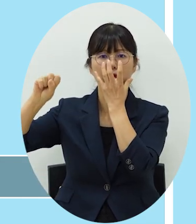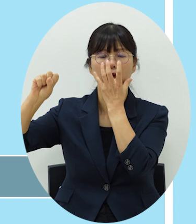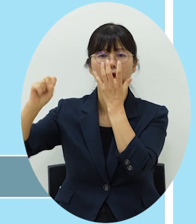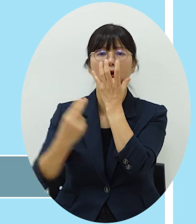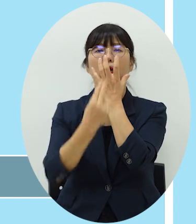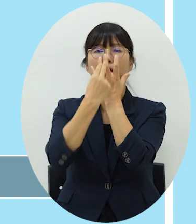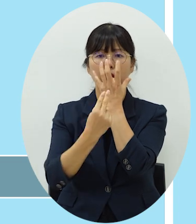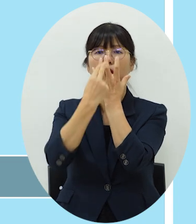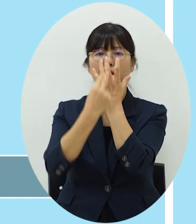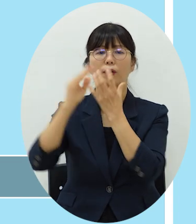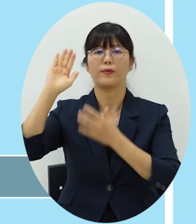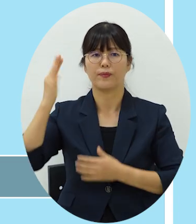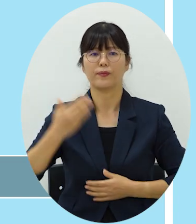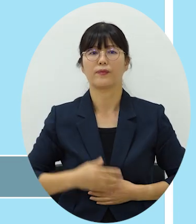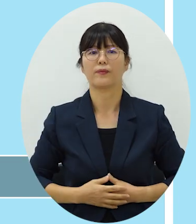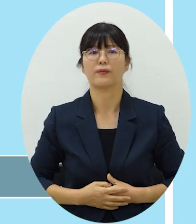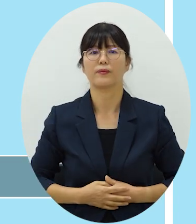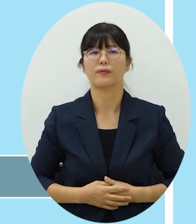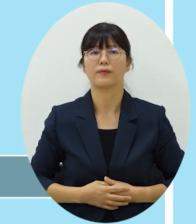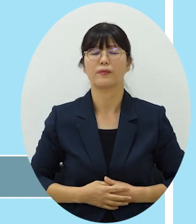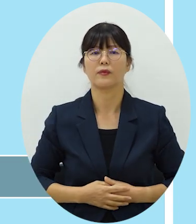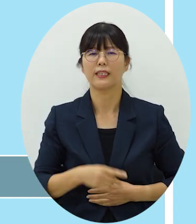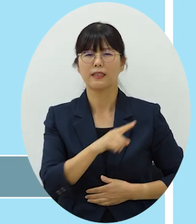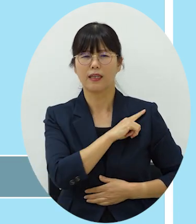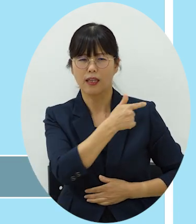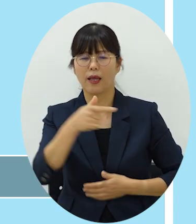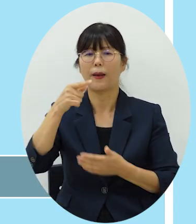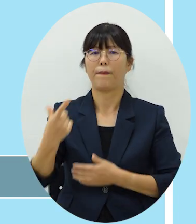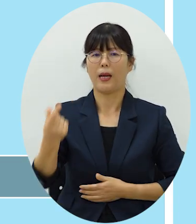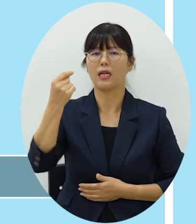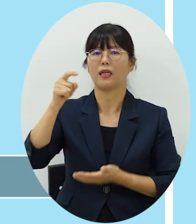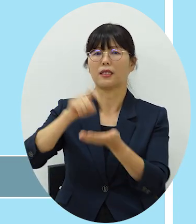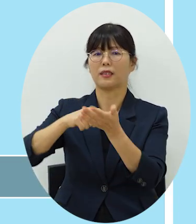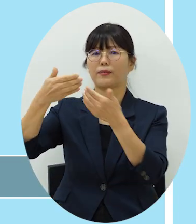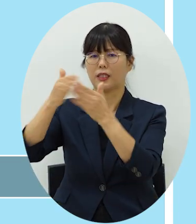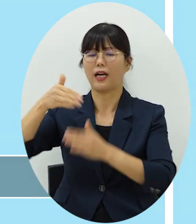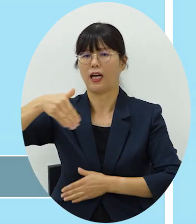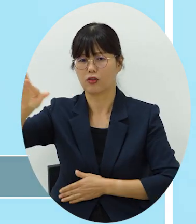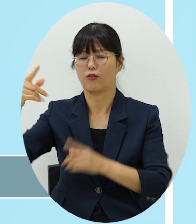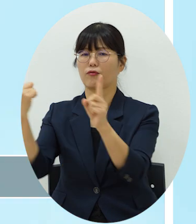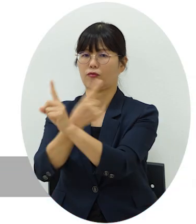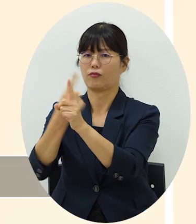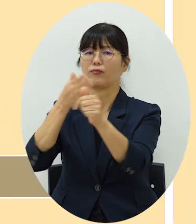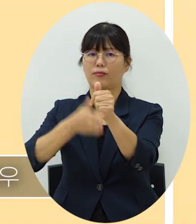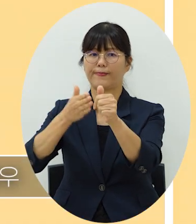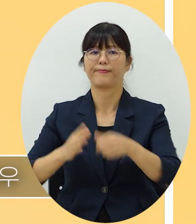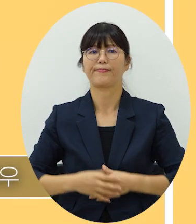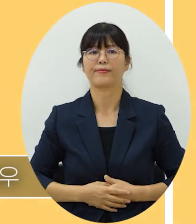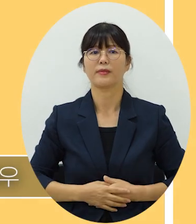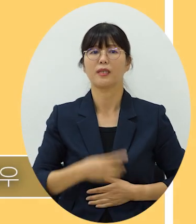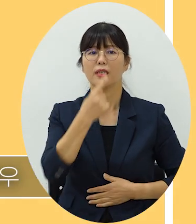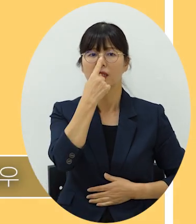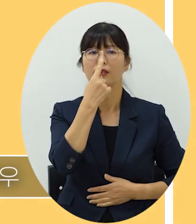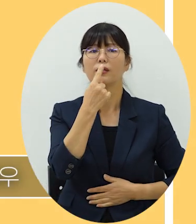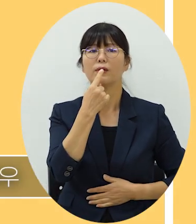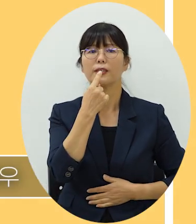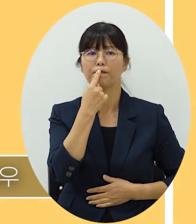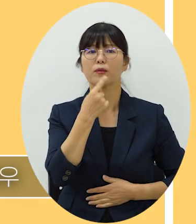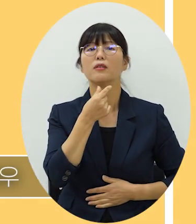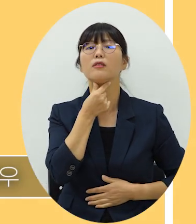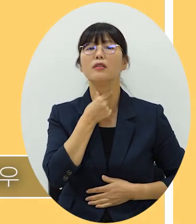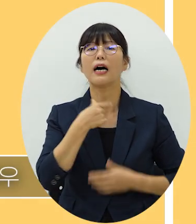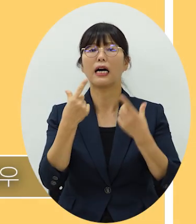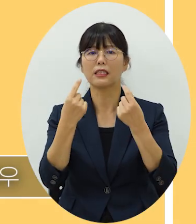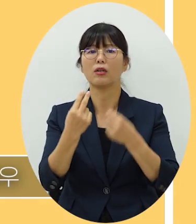연결하여 인공호흡을 실시하도록 합니다. 최대한 빨리 응급실로 가서 처치를 요청합니다. 입, 코, 기도와